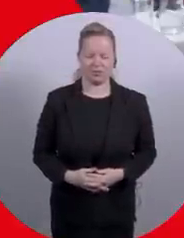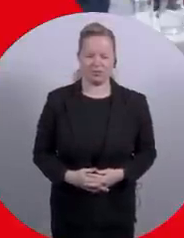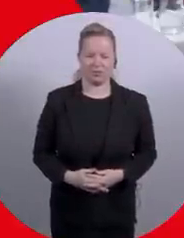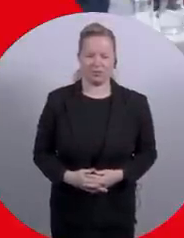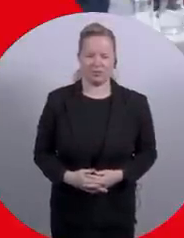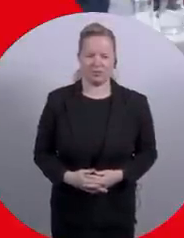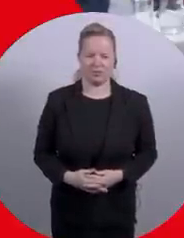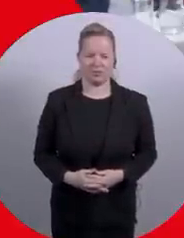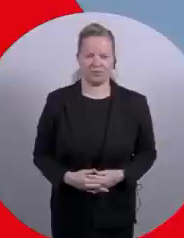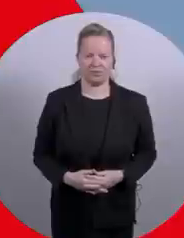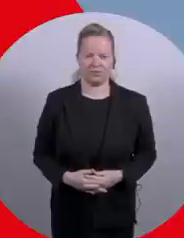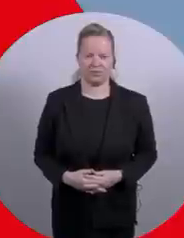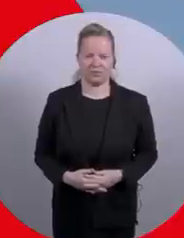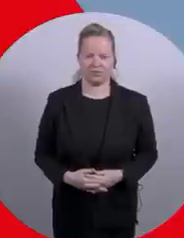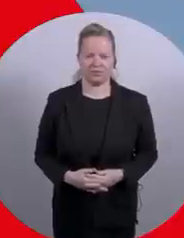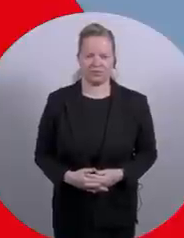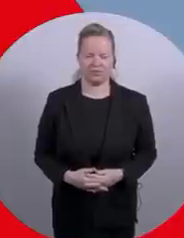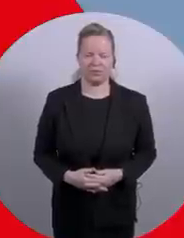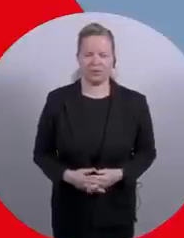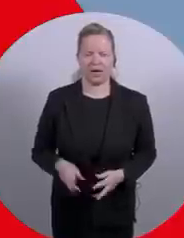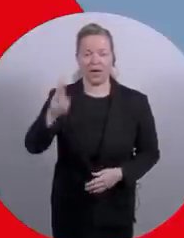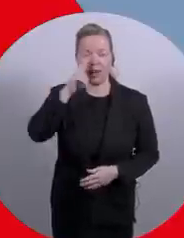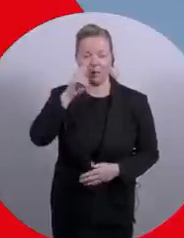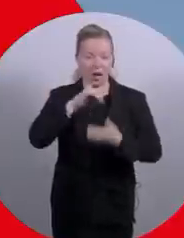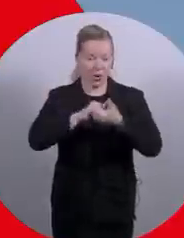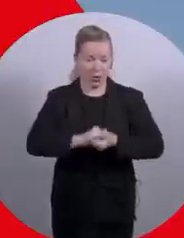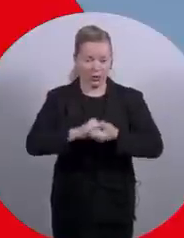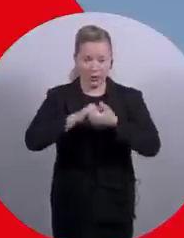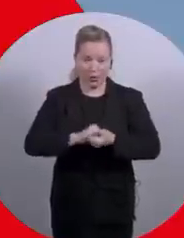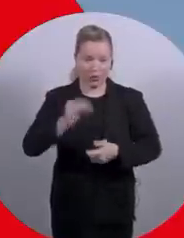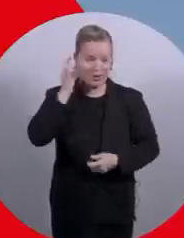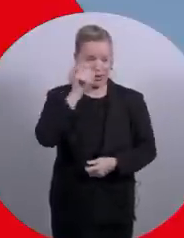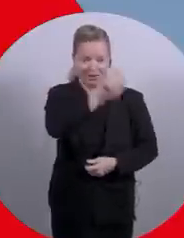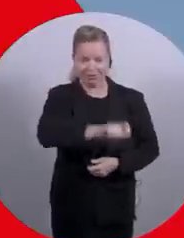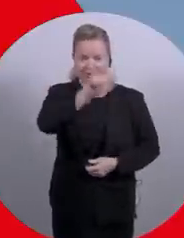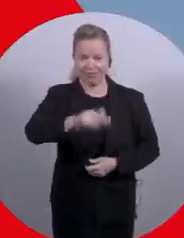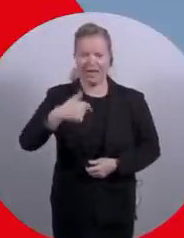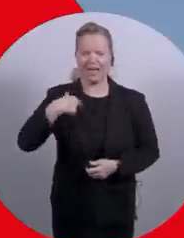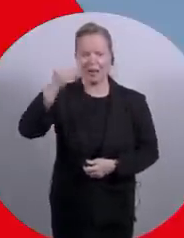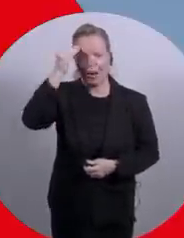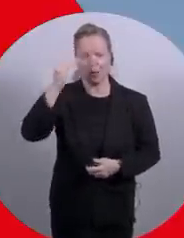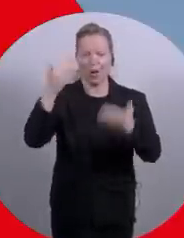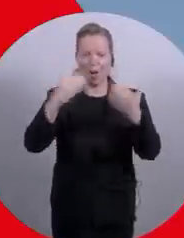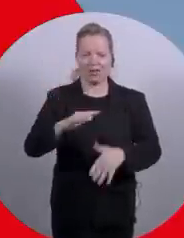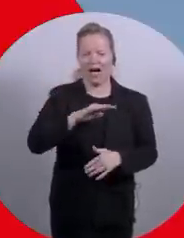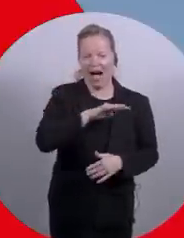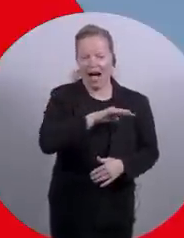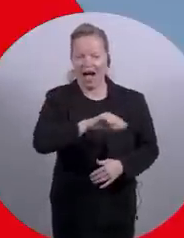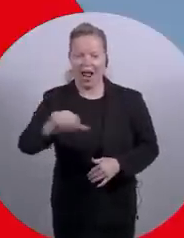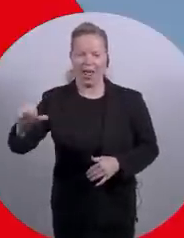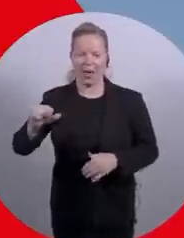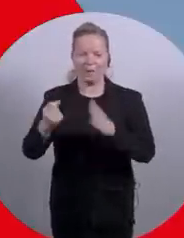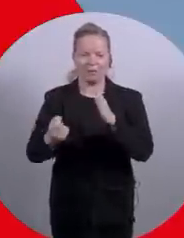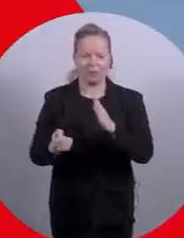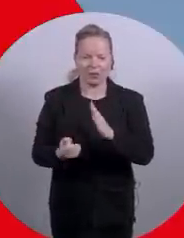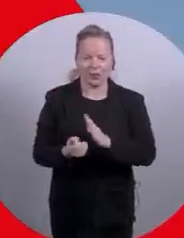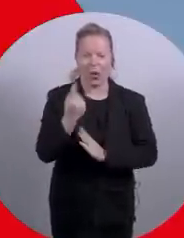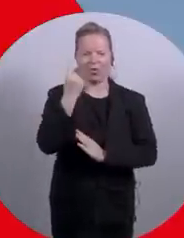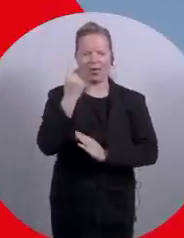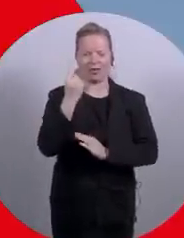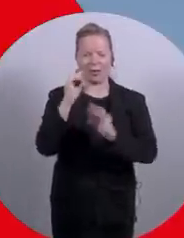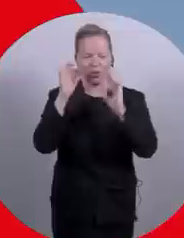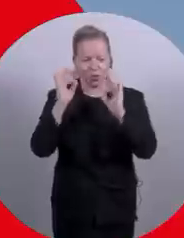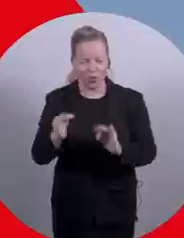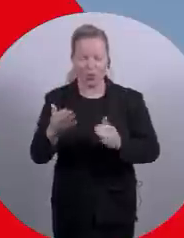und liebe Genossinnen und Genossen ich glaube wir sind alle heute besonders gut beraten